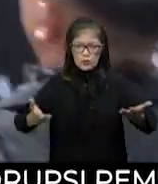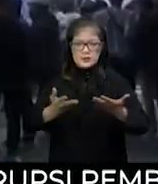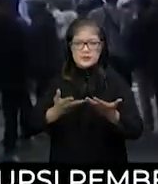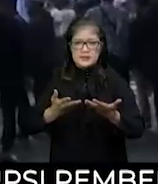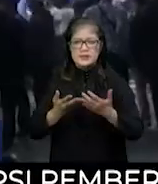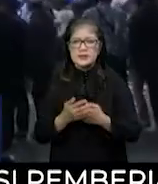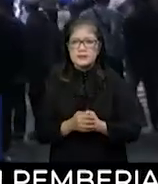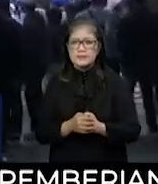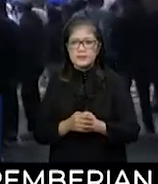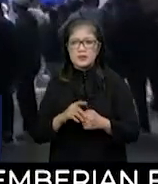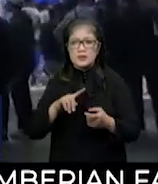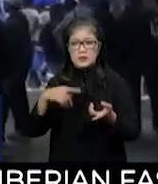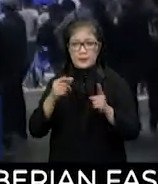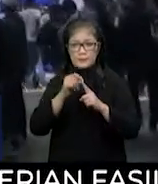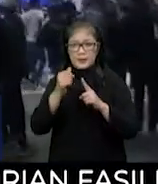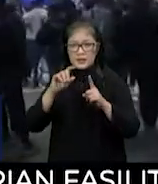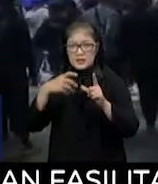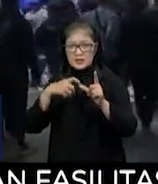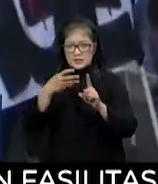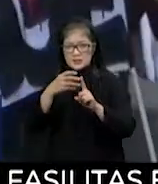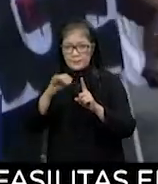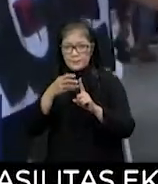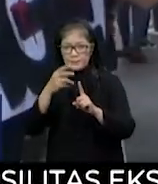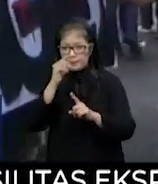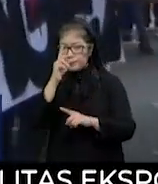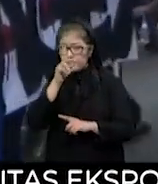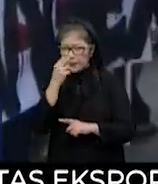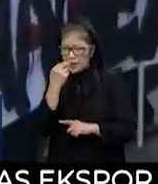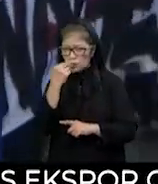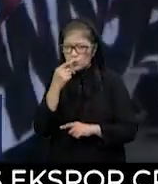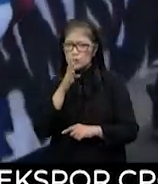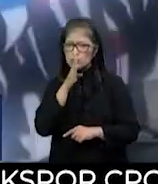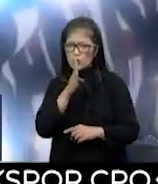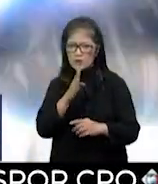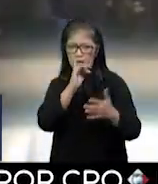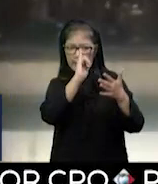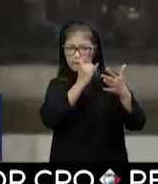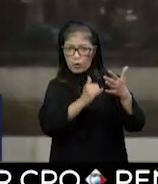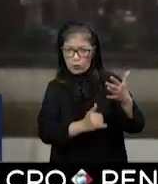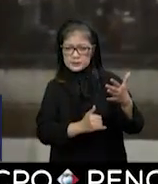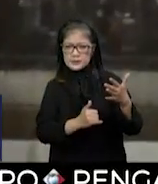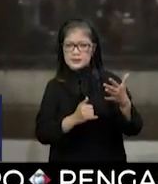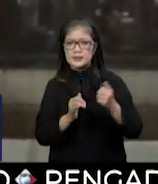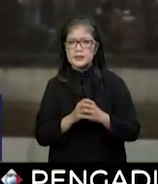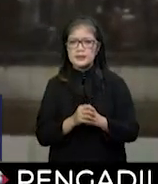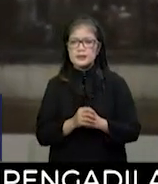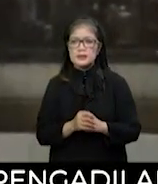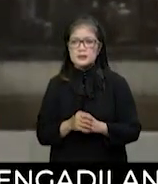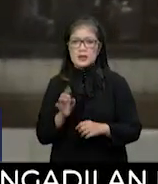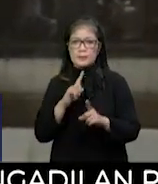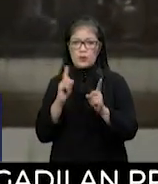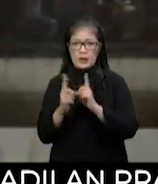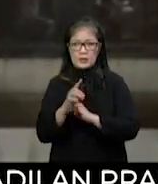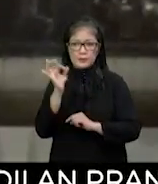Sementara itu, Persib Bandung mengaku akan melakukan evaluasi mendalam atas insiden Jumat pekan lalu. Sudah meminta maaf terutama kepada